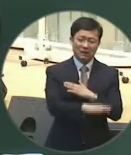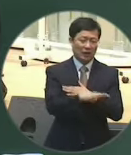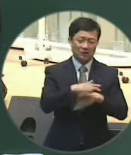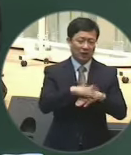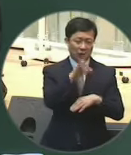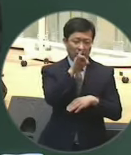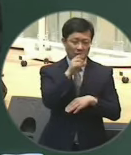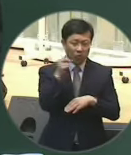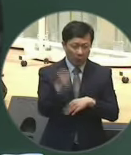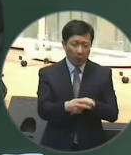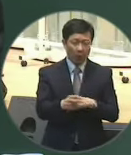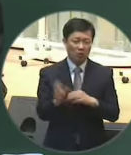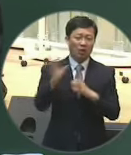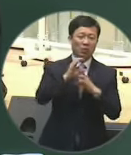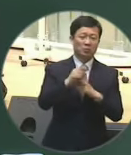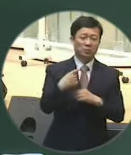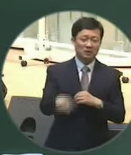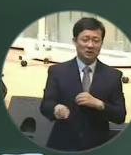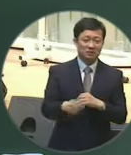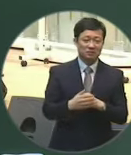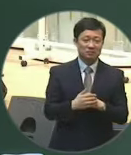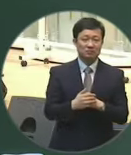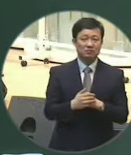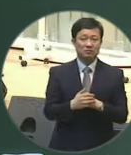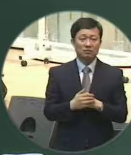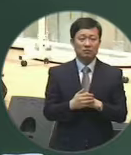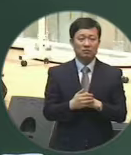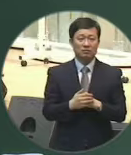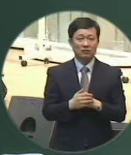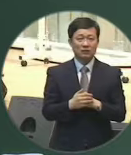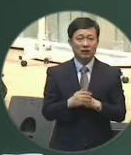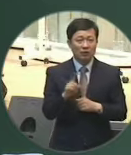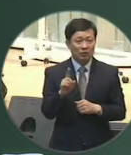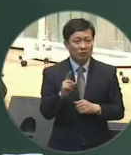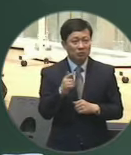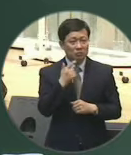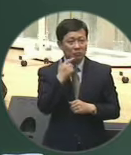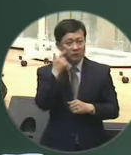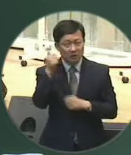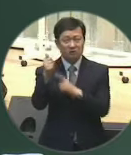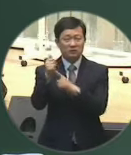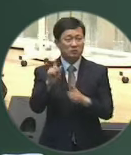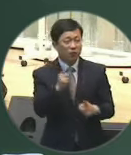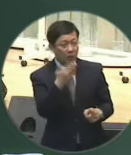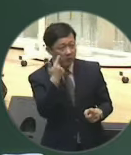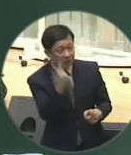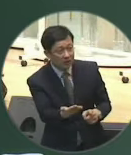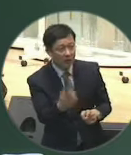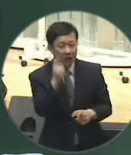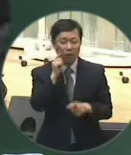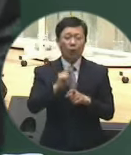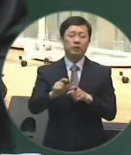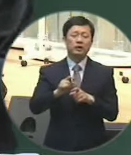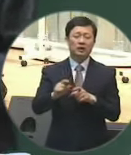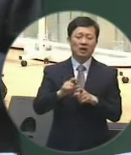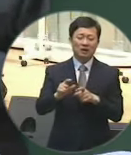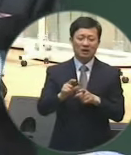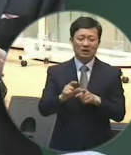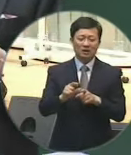operating. 그거는 좋아요. All right, that's fine. 뭘 먹을 것이냐 고민에 사로잡혔어요. Now there are people who are